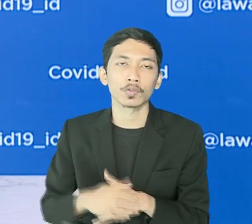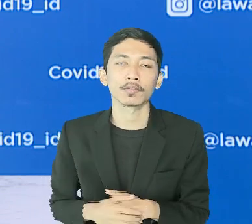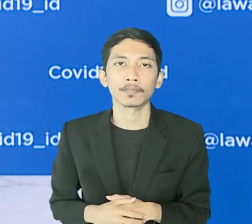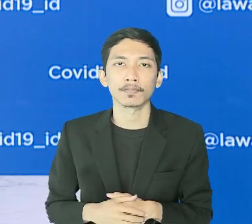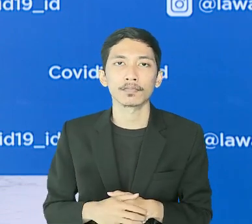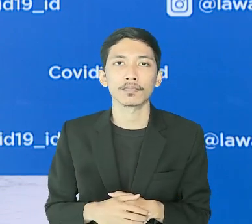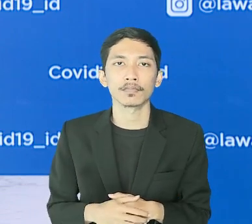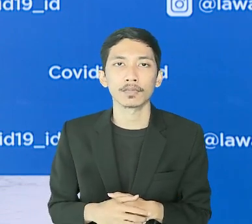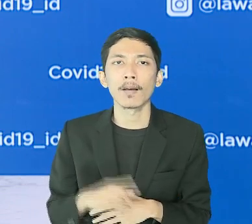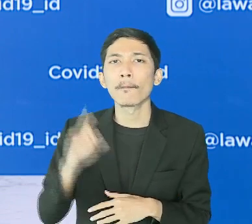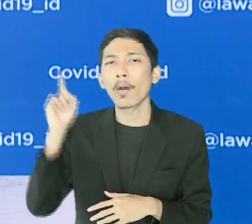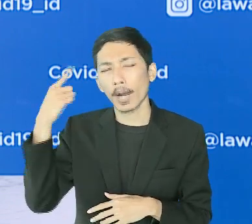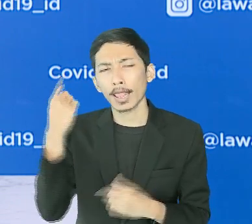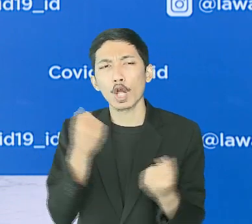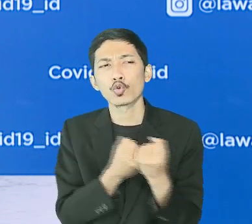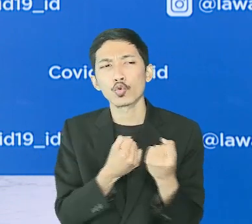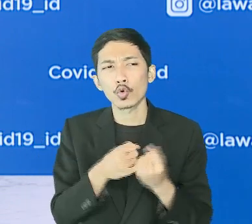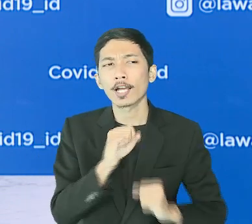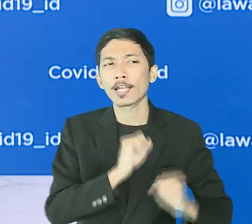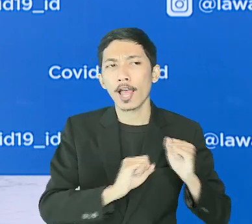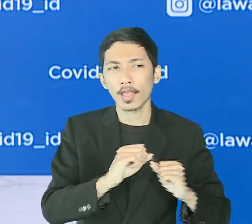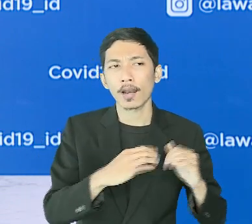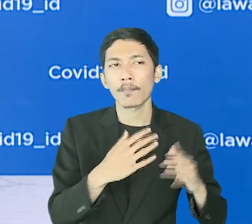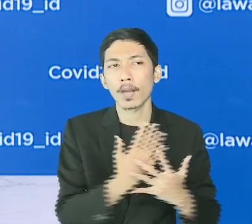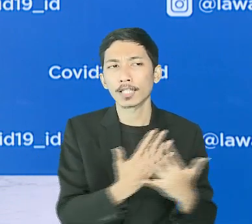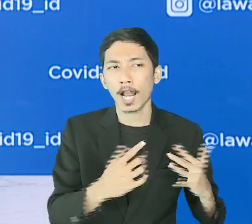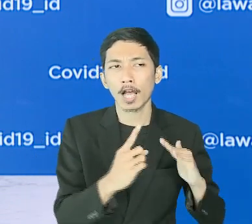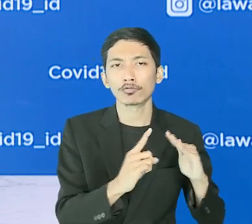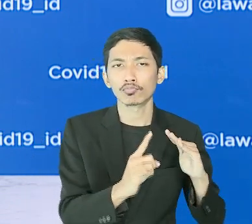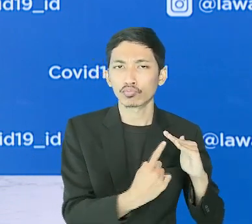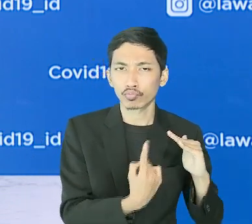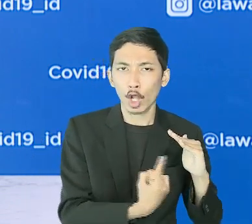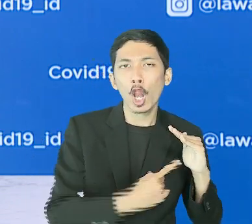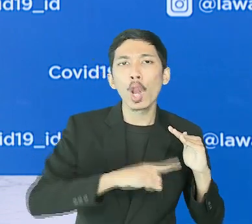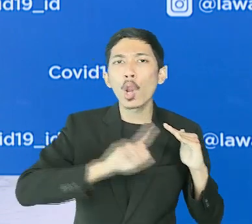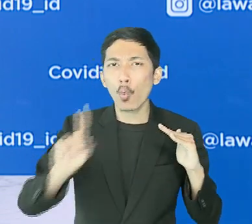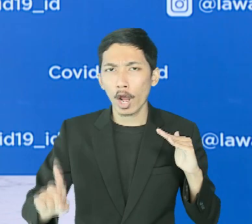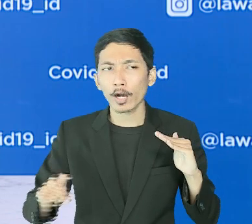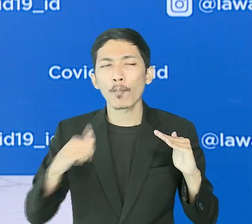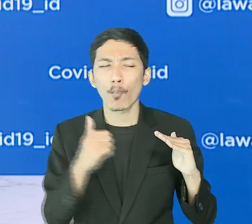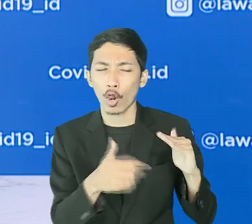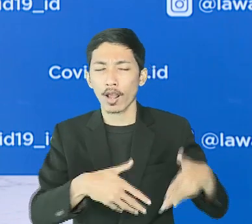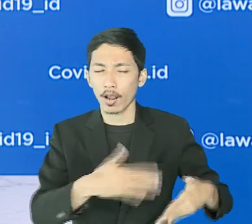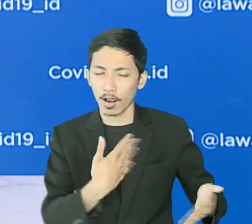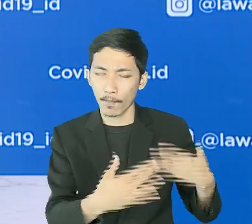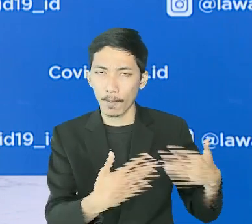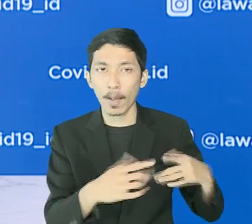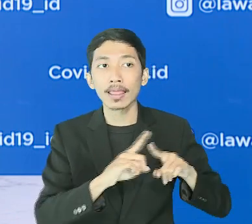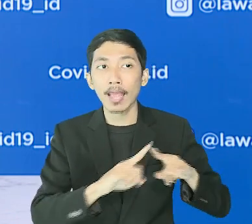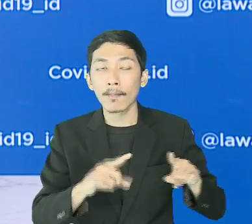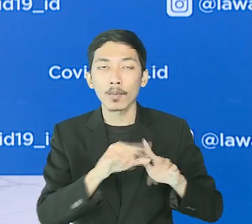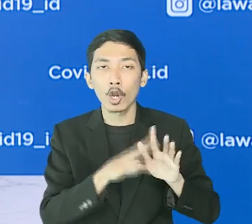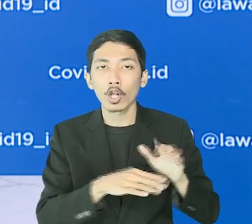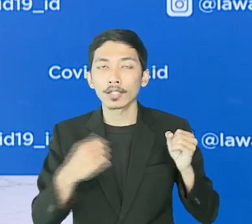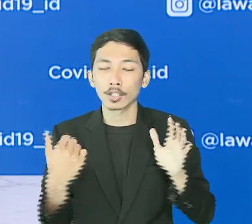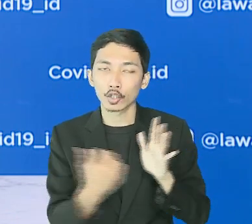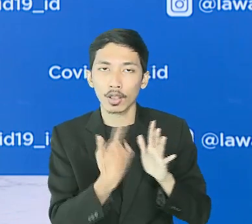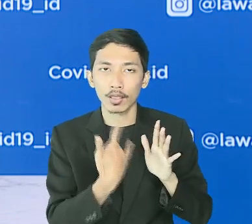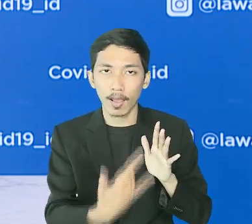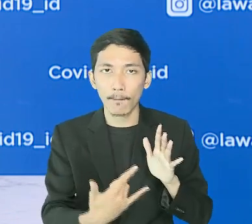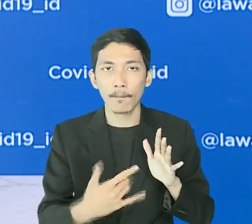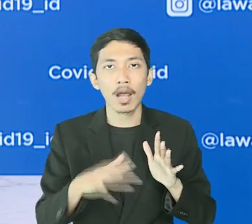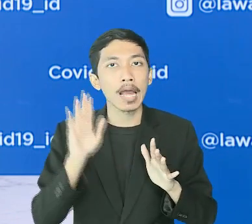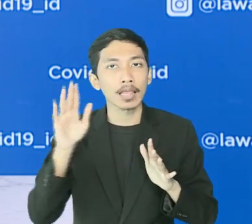mendukung kegiatan masyarakat asalkan dilakukan secara terkendali. Untuk itu, akan ada penyesuaian pengaturan